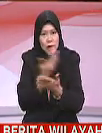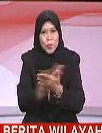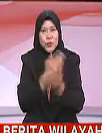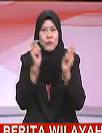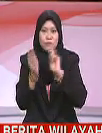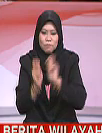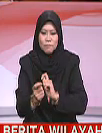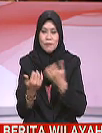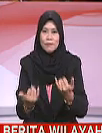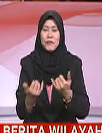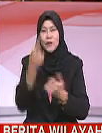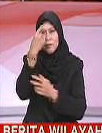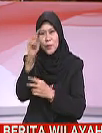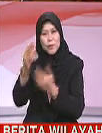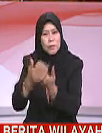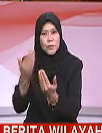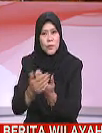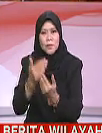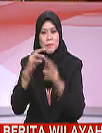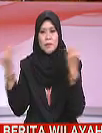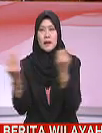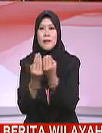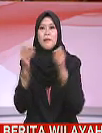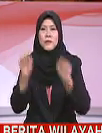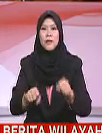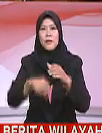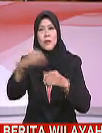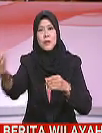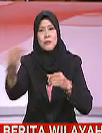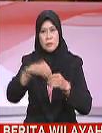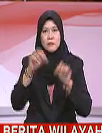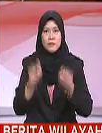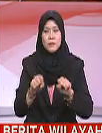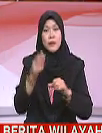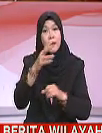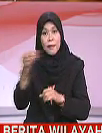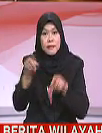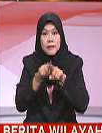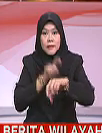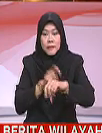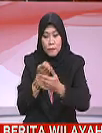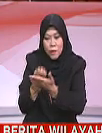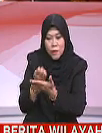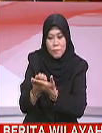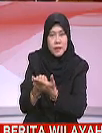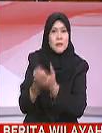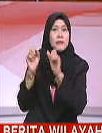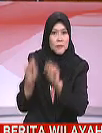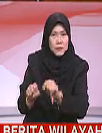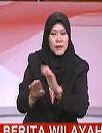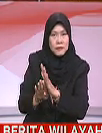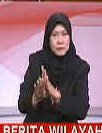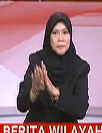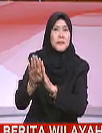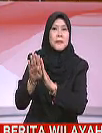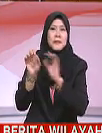nak memudahkan masyarakat kita bergerak. Dalam masa yang sama, ekonomi juga boleh dijana. Jadi